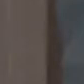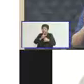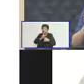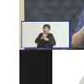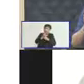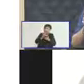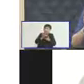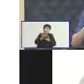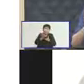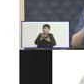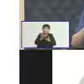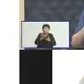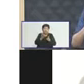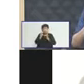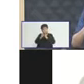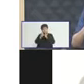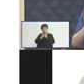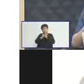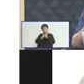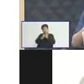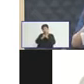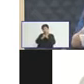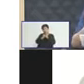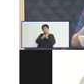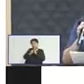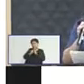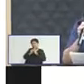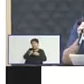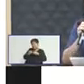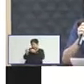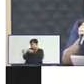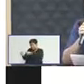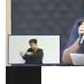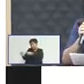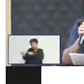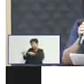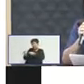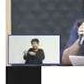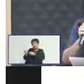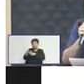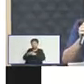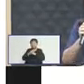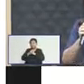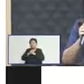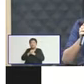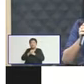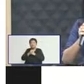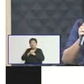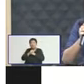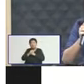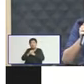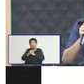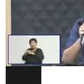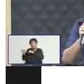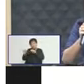ที่กฎหมายฉบับนี้ถูกนำไปใช้กับเขาไปดูกันค่ะว่าผู้ลี้ภัยมีความเห็นอย่างไรค่ะ The